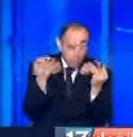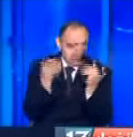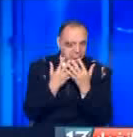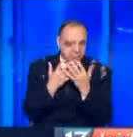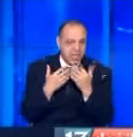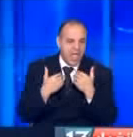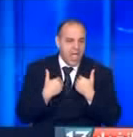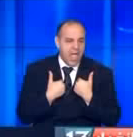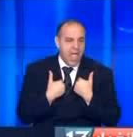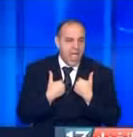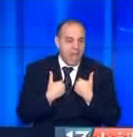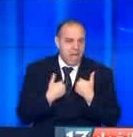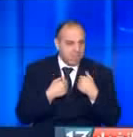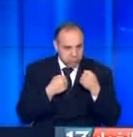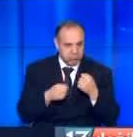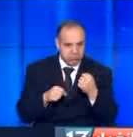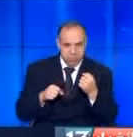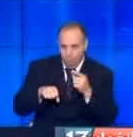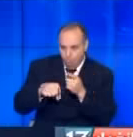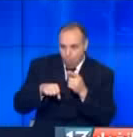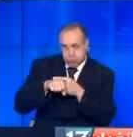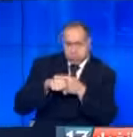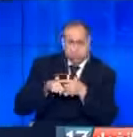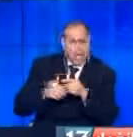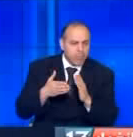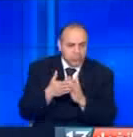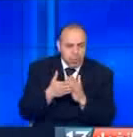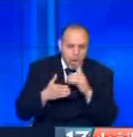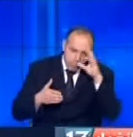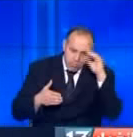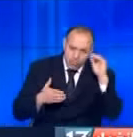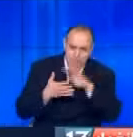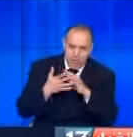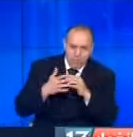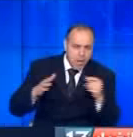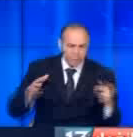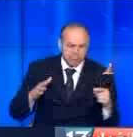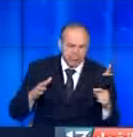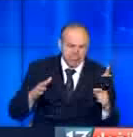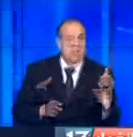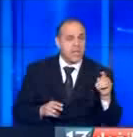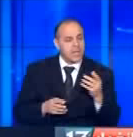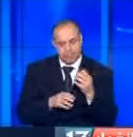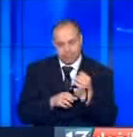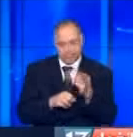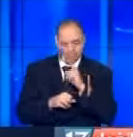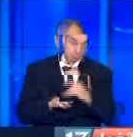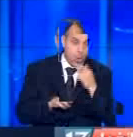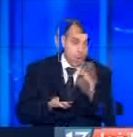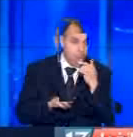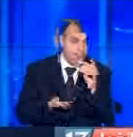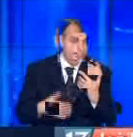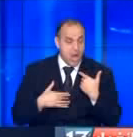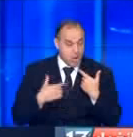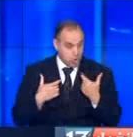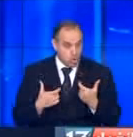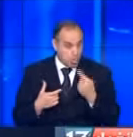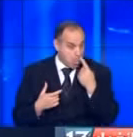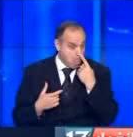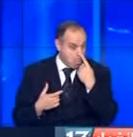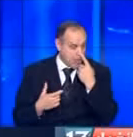كانتا كافيتين للإطلاق رغم المدى الكروني الكبير طوال ردهات اللقاء، ليخلف الانسحاب حسرة ومرارة وليمحو حلما لطالما